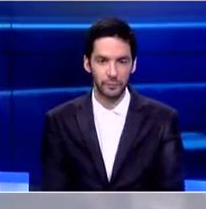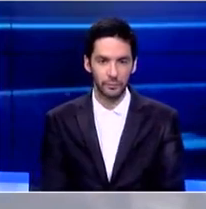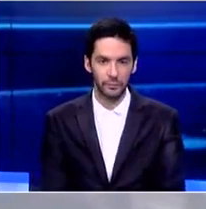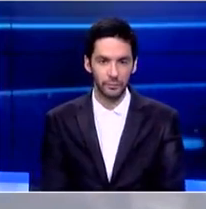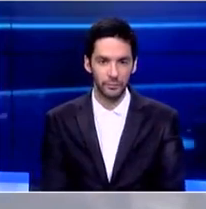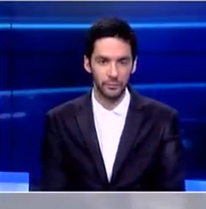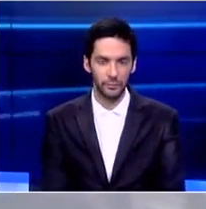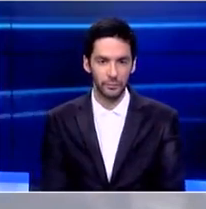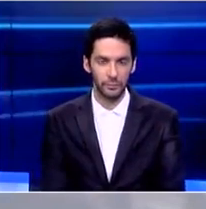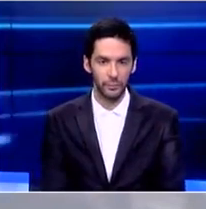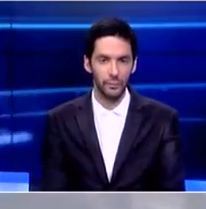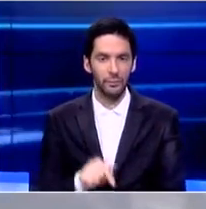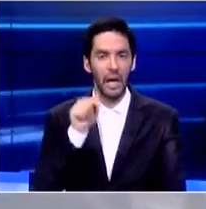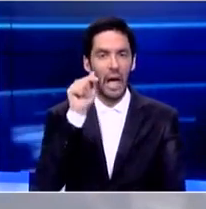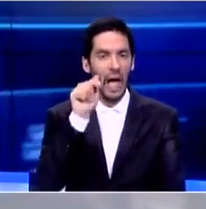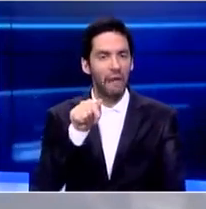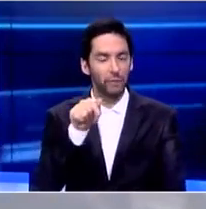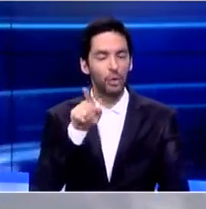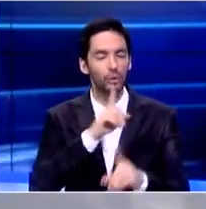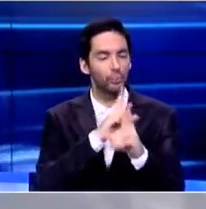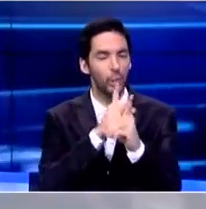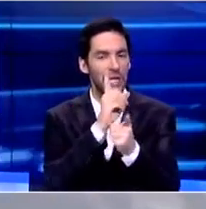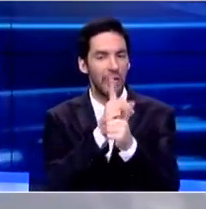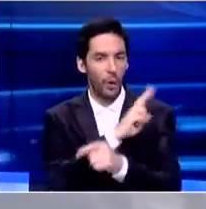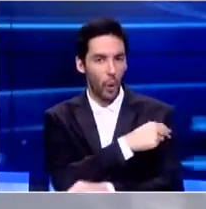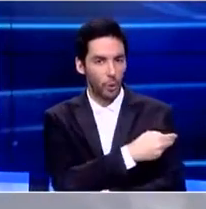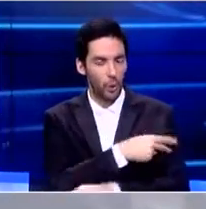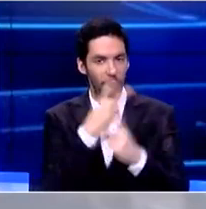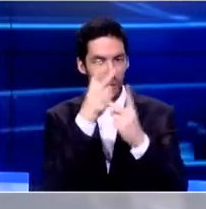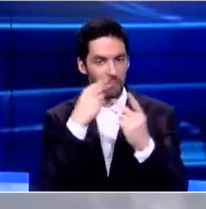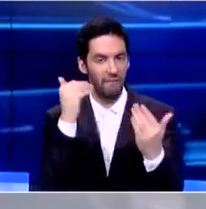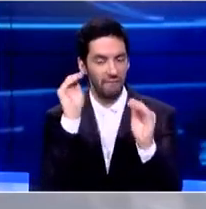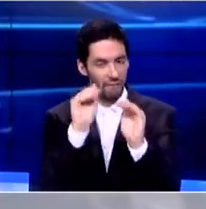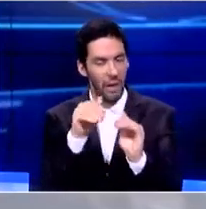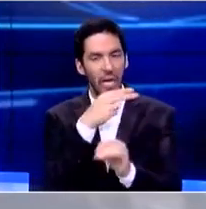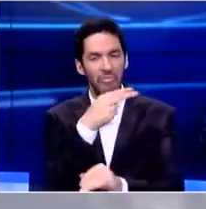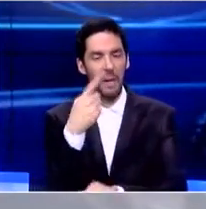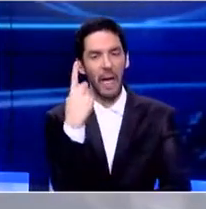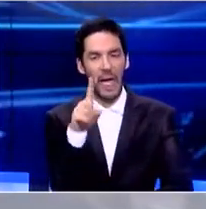λόγω κέντρο θα έχει τη δυνατότητα για διαμονή μέχρι 100 ατόμων. Ευχαριστώ.